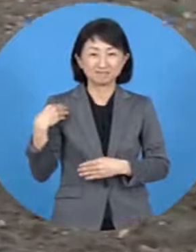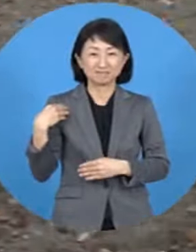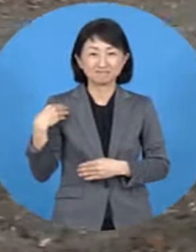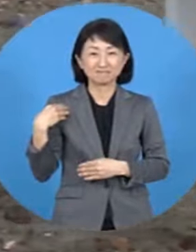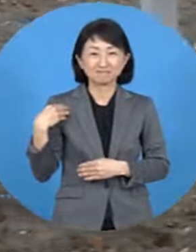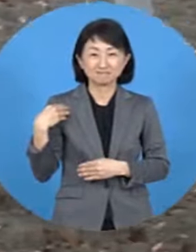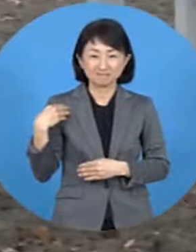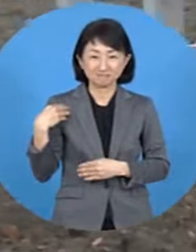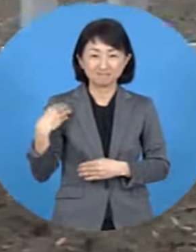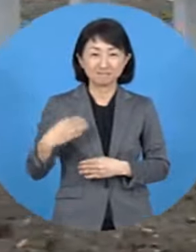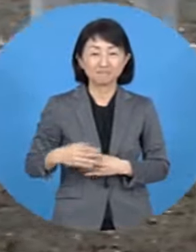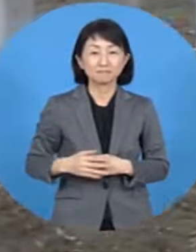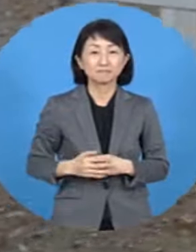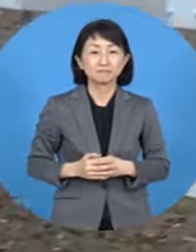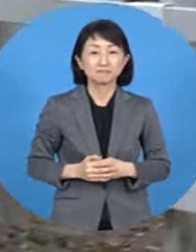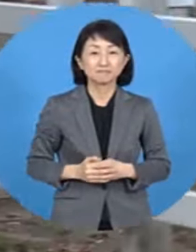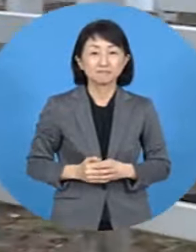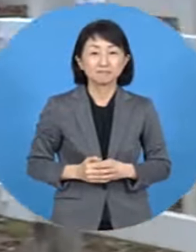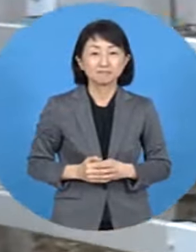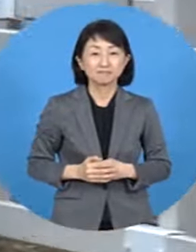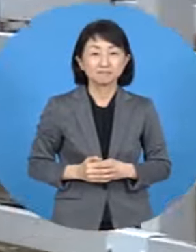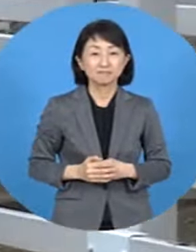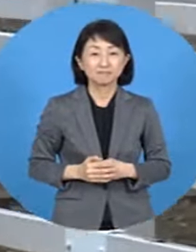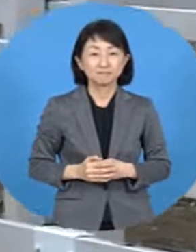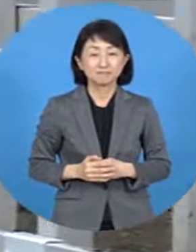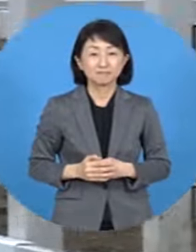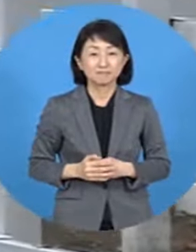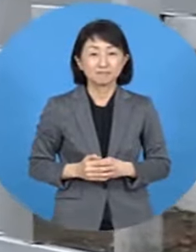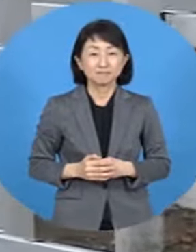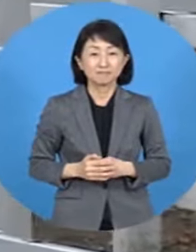ポニーに乗ることができます。